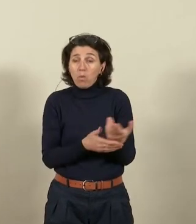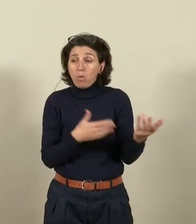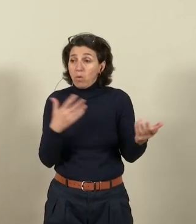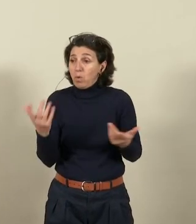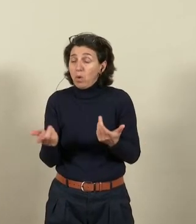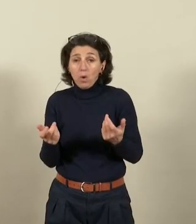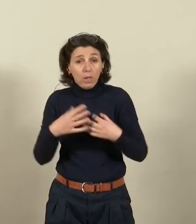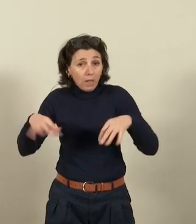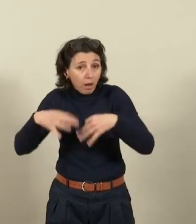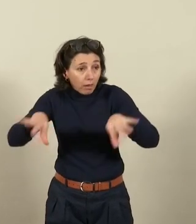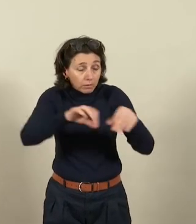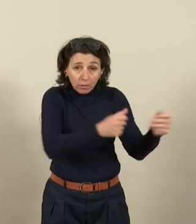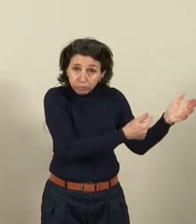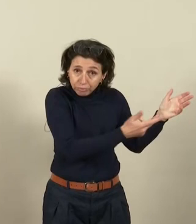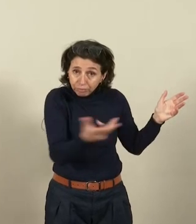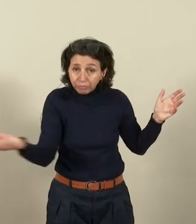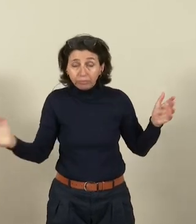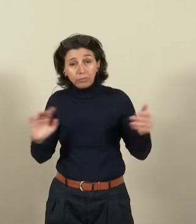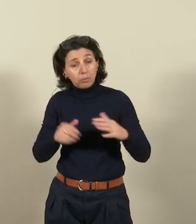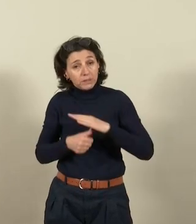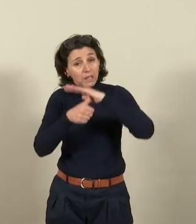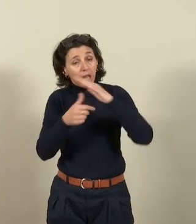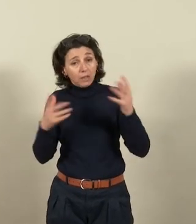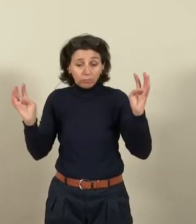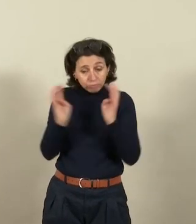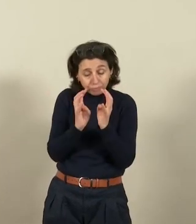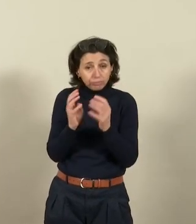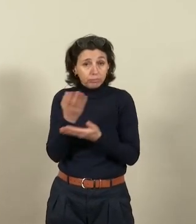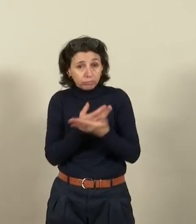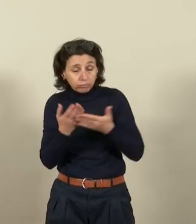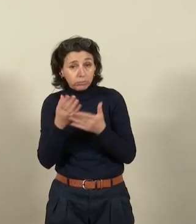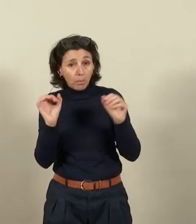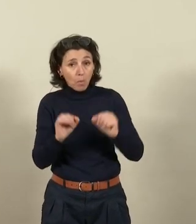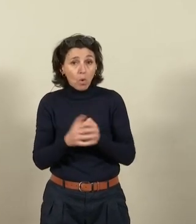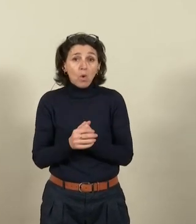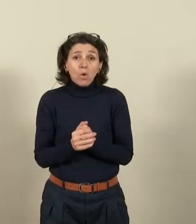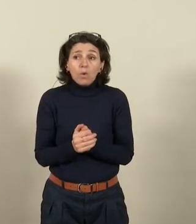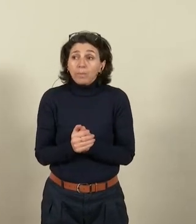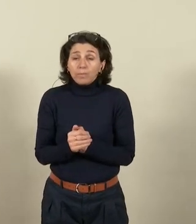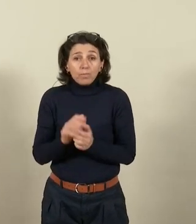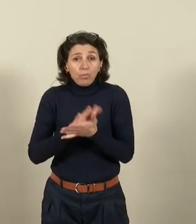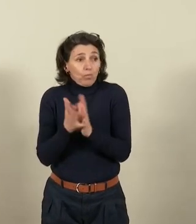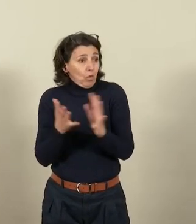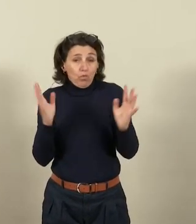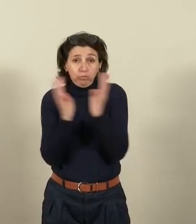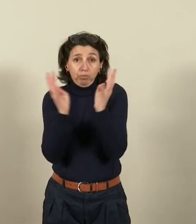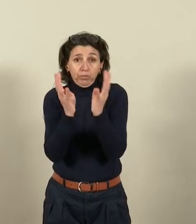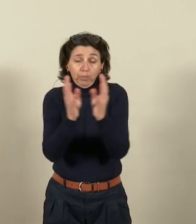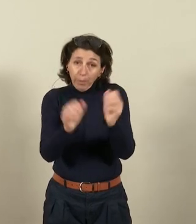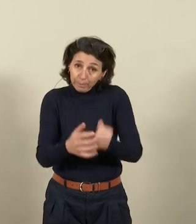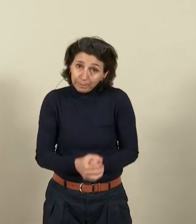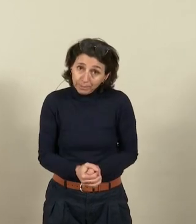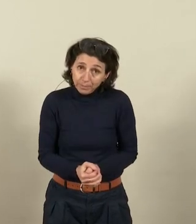de locaux qui servent de siège lieu de rencontrre de rassemblement pour les associations et c'est très très